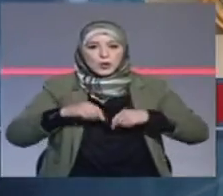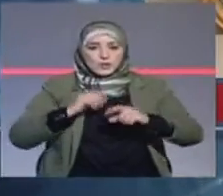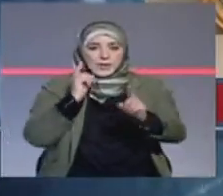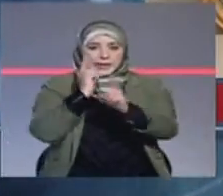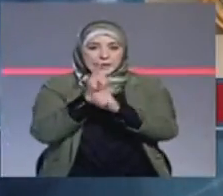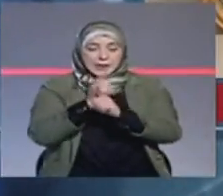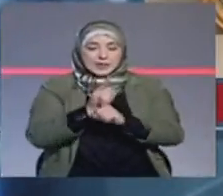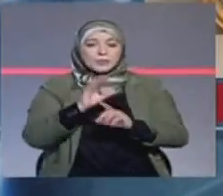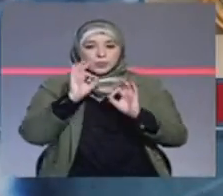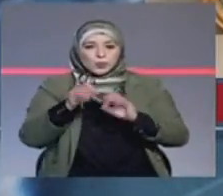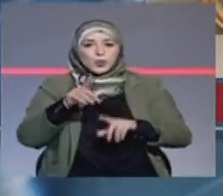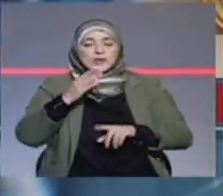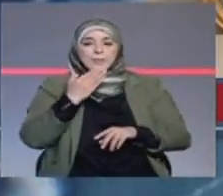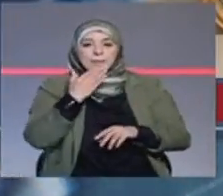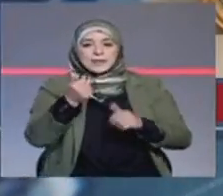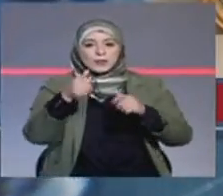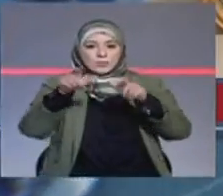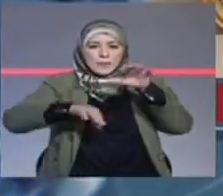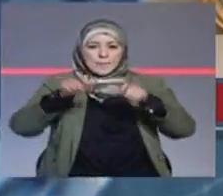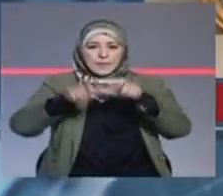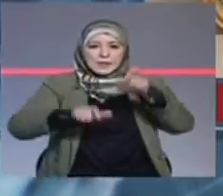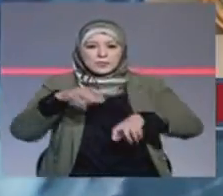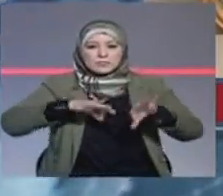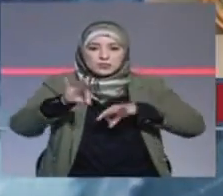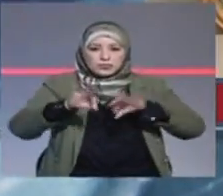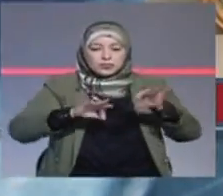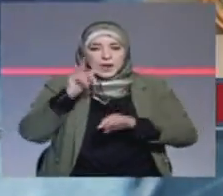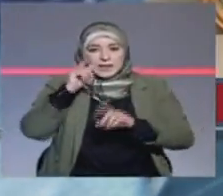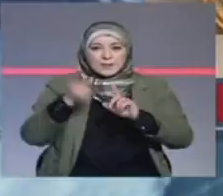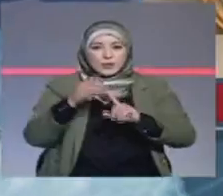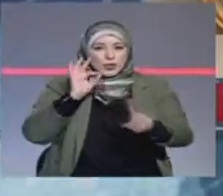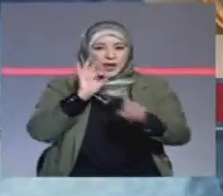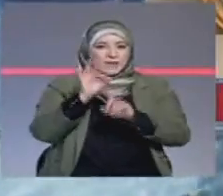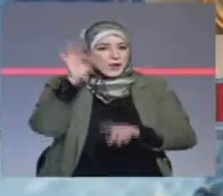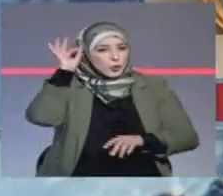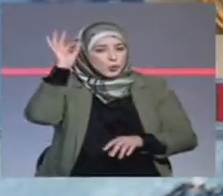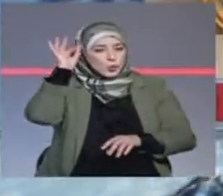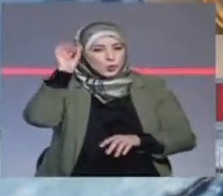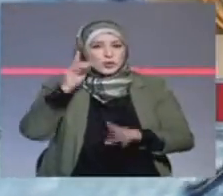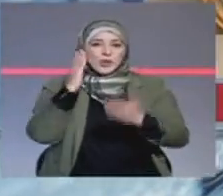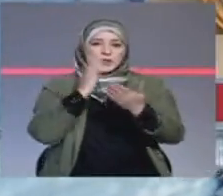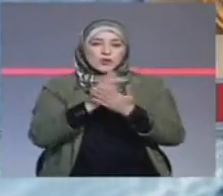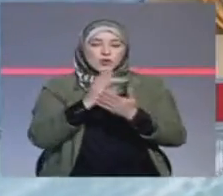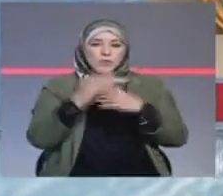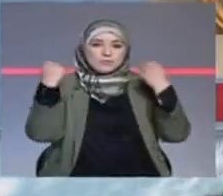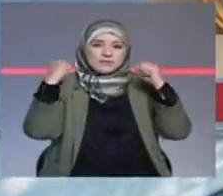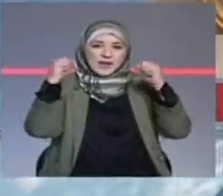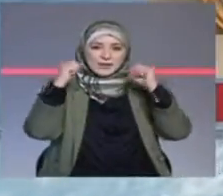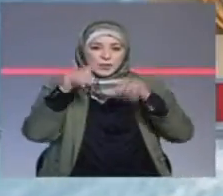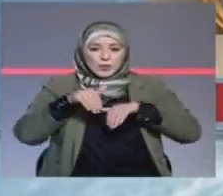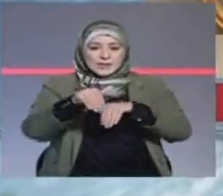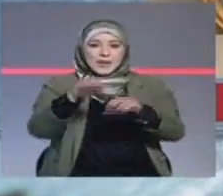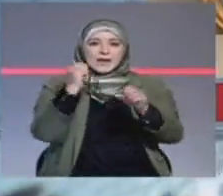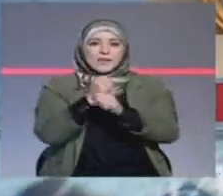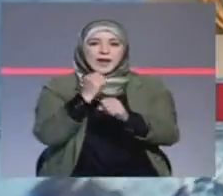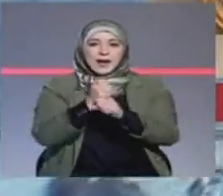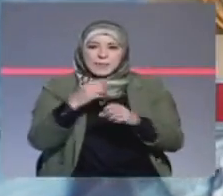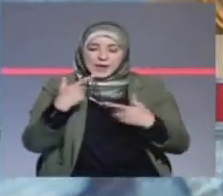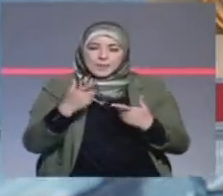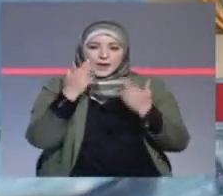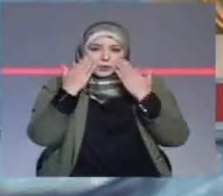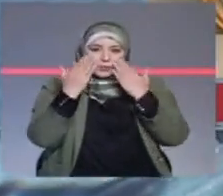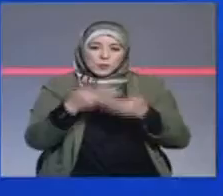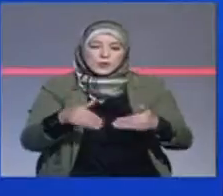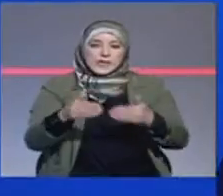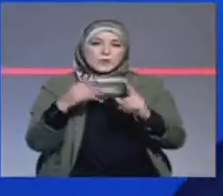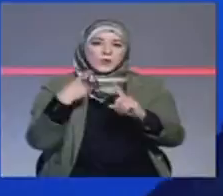عن تقديره للمهندسين المضربين تغليبهم المصلحة الوطنية وتعليق العمادة للإضراب واستئناف العمل مع مراعاة الصالح